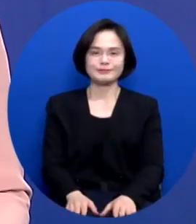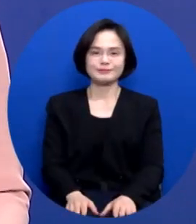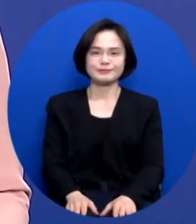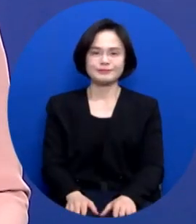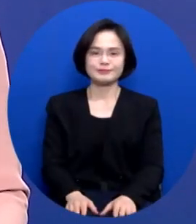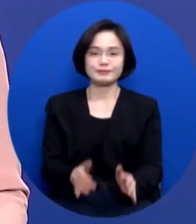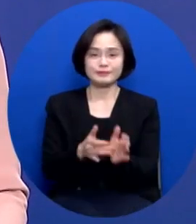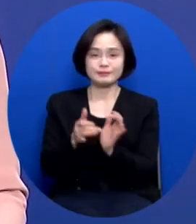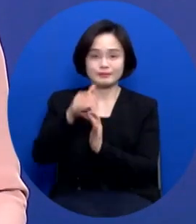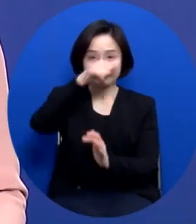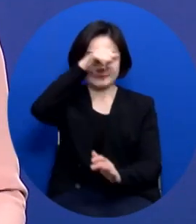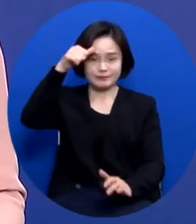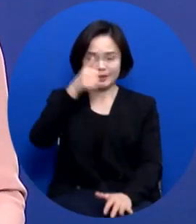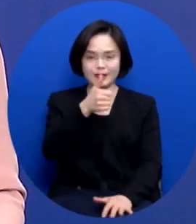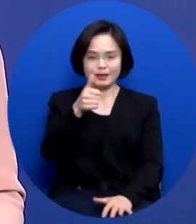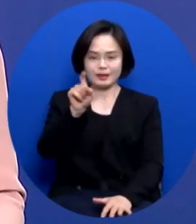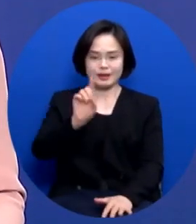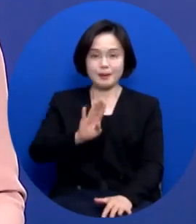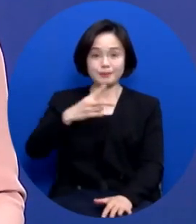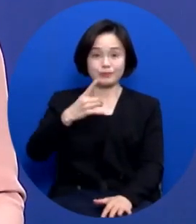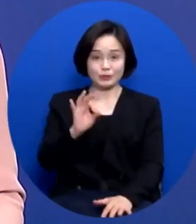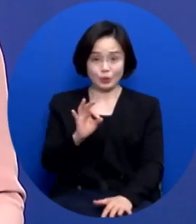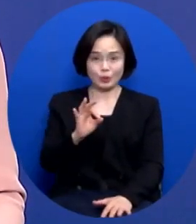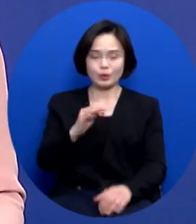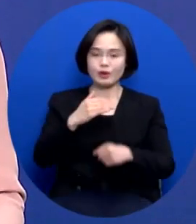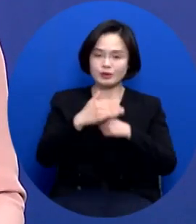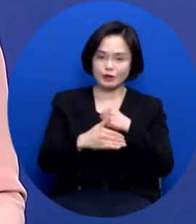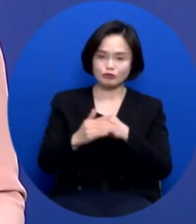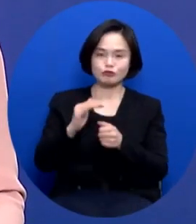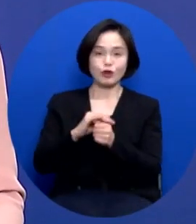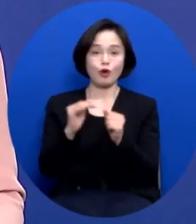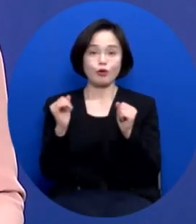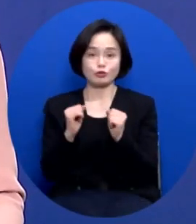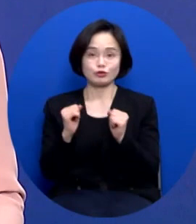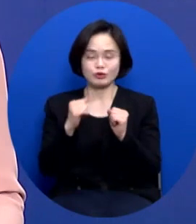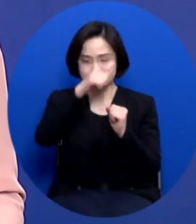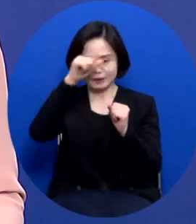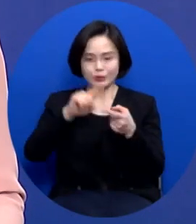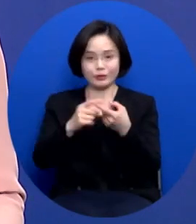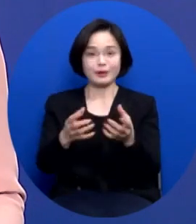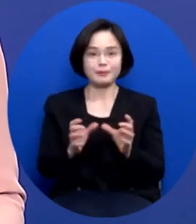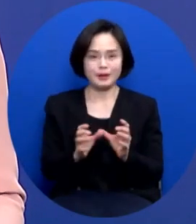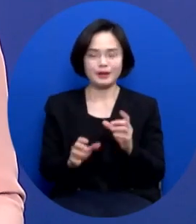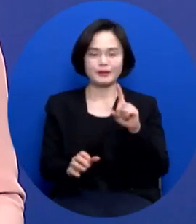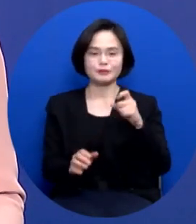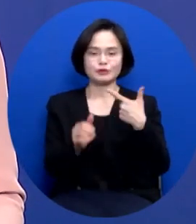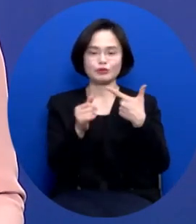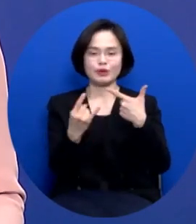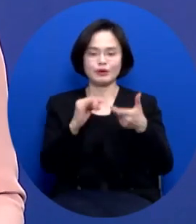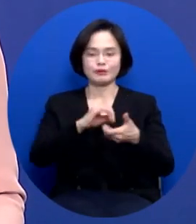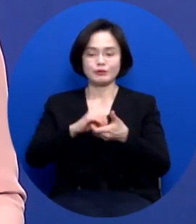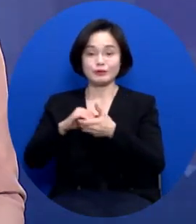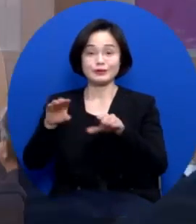대한예수교 장로회 합동 대구 경북 장로회 연합회는 제 16회 정기 총회를